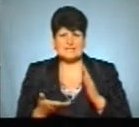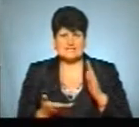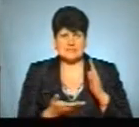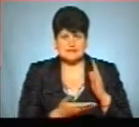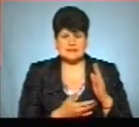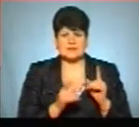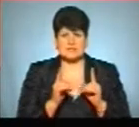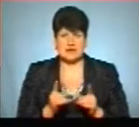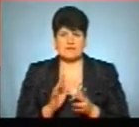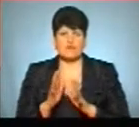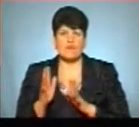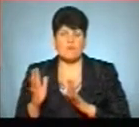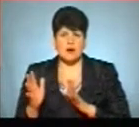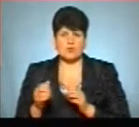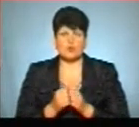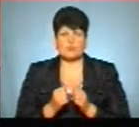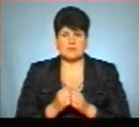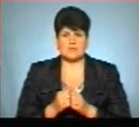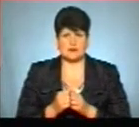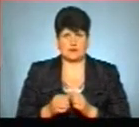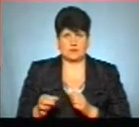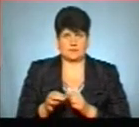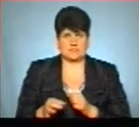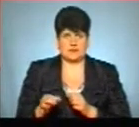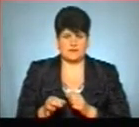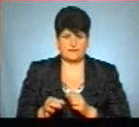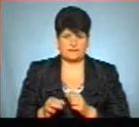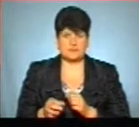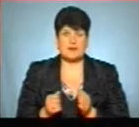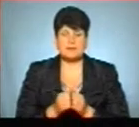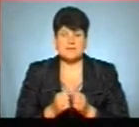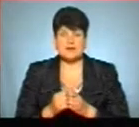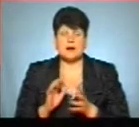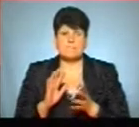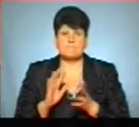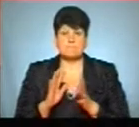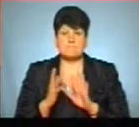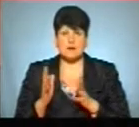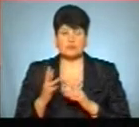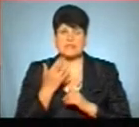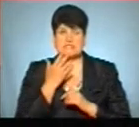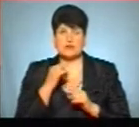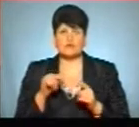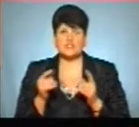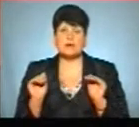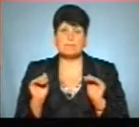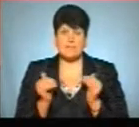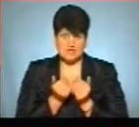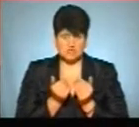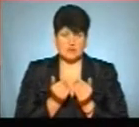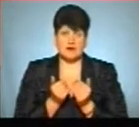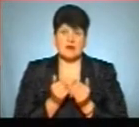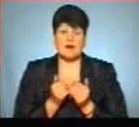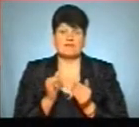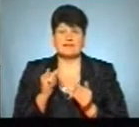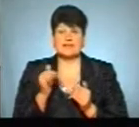парку біля Оставу. І біля парку Національного відродження менше, а в парку